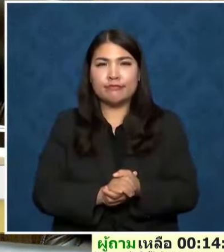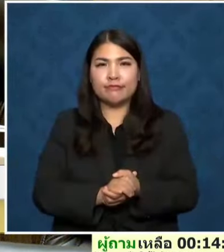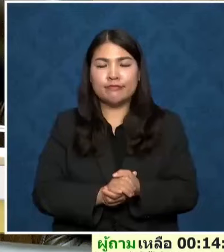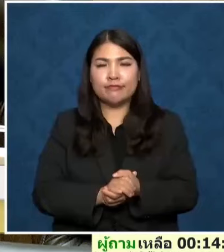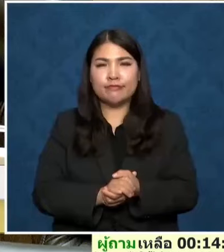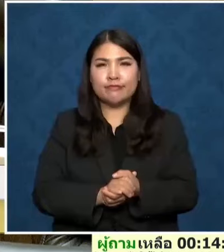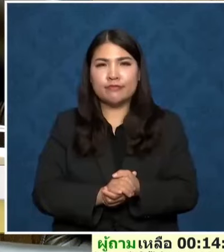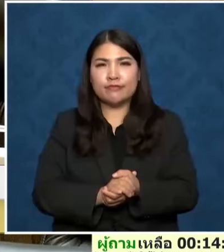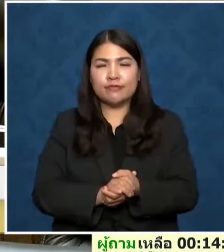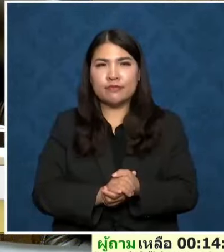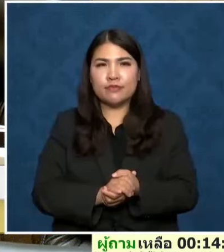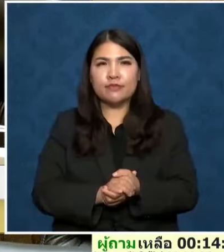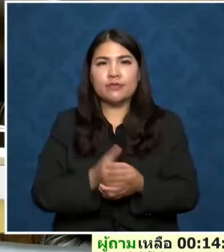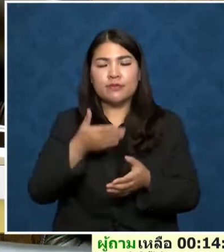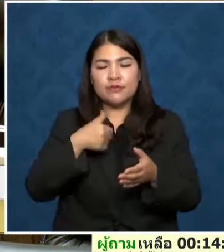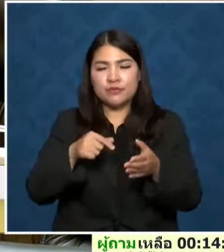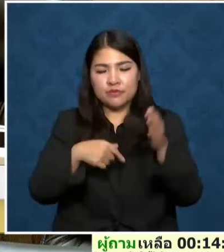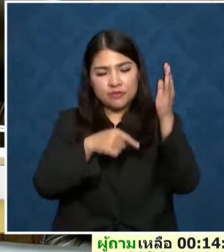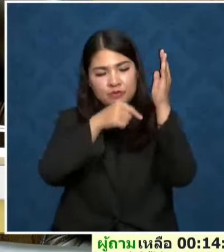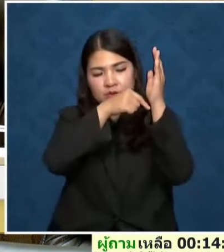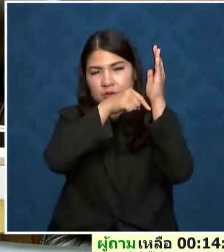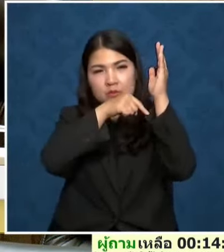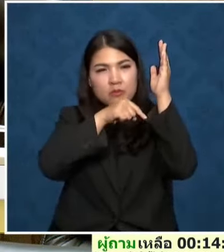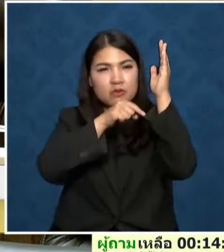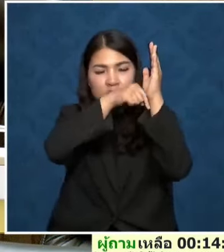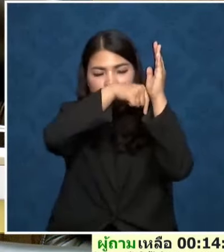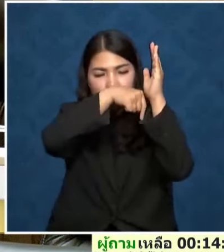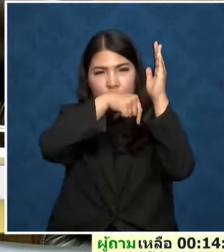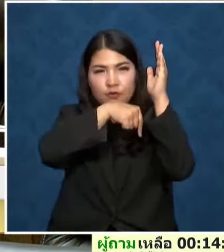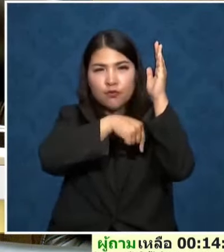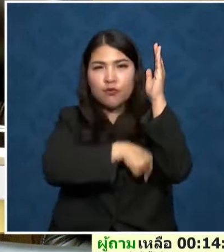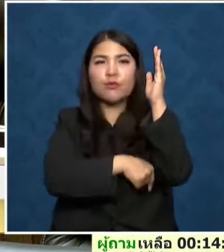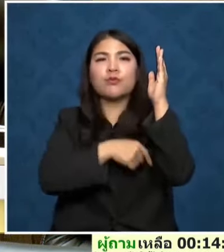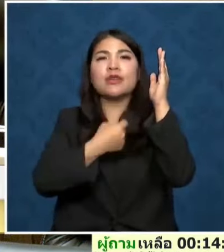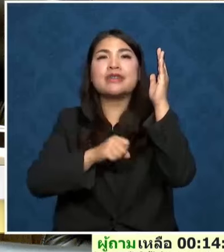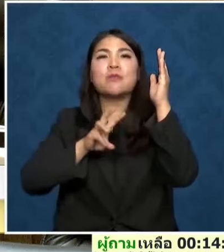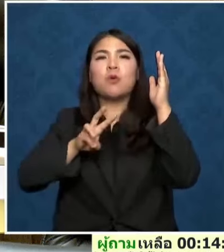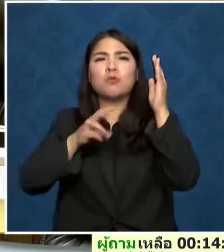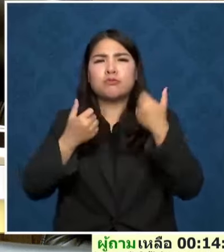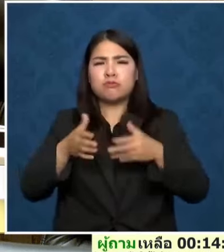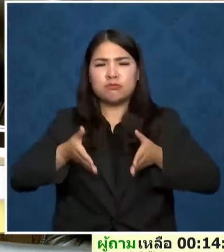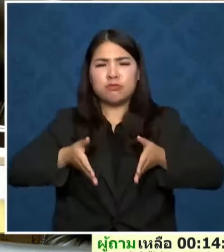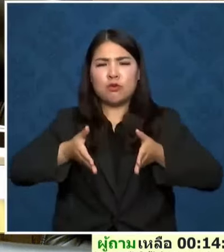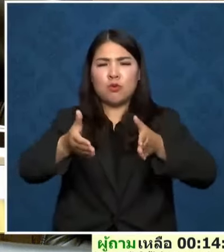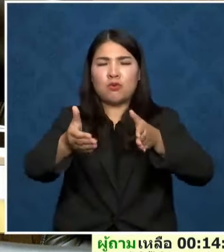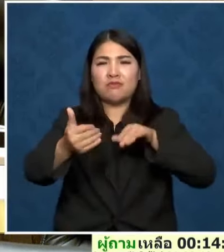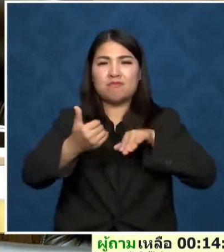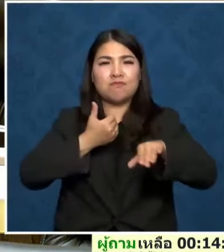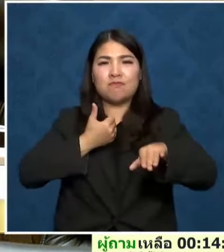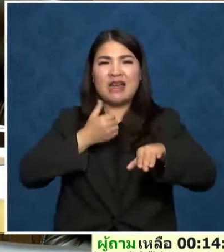เพื่อเดินทางไปผ่านทั้ 16 จัหวดที่ผมกลาวมาแล้ข้างต้นซึ่งไม่มีถนนสายสำรอง